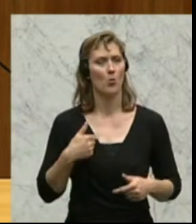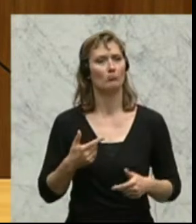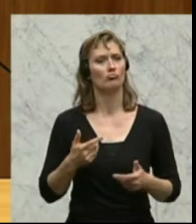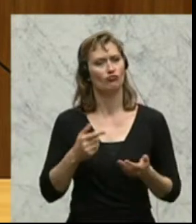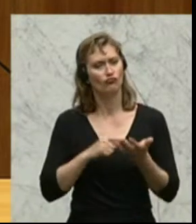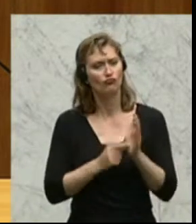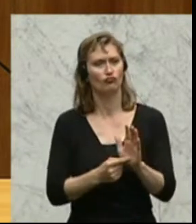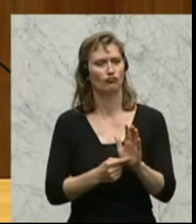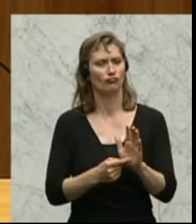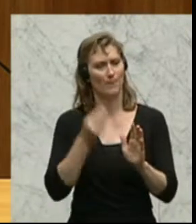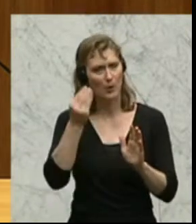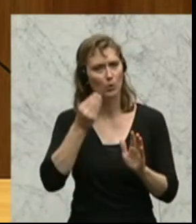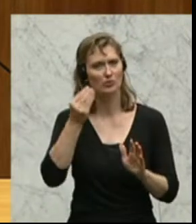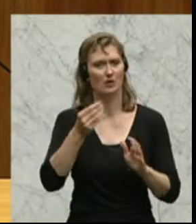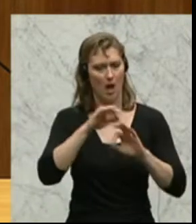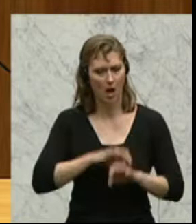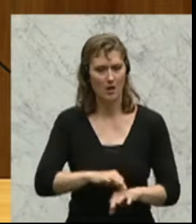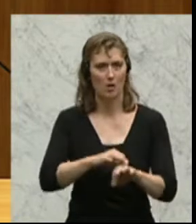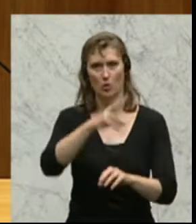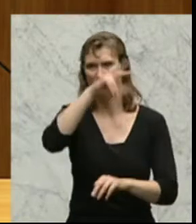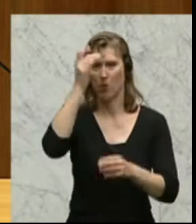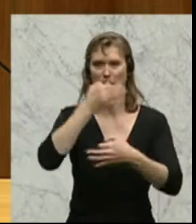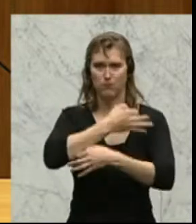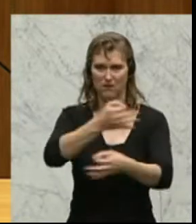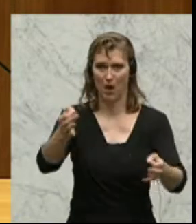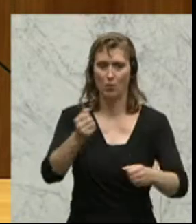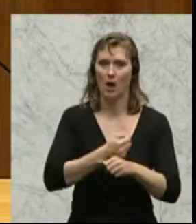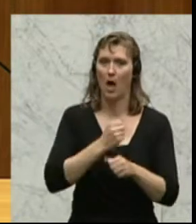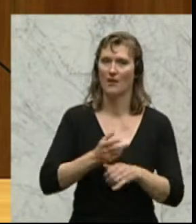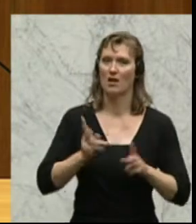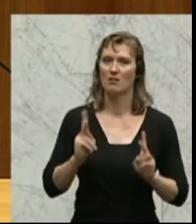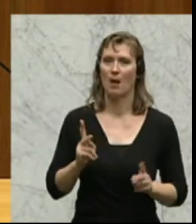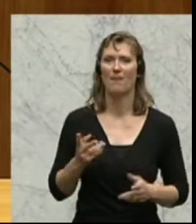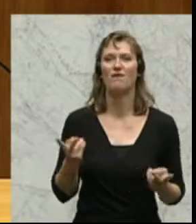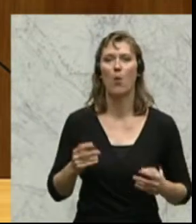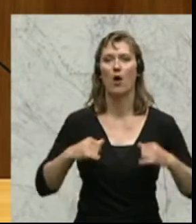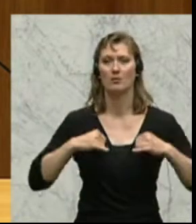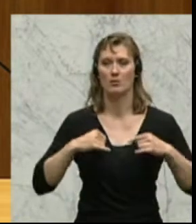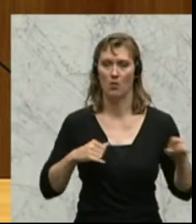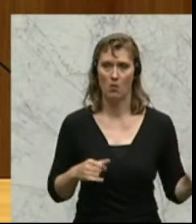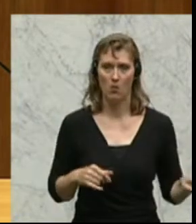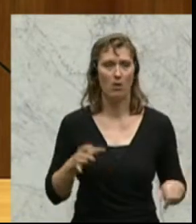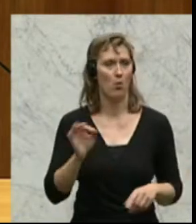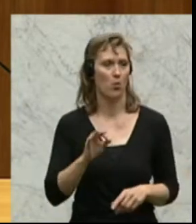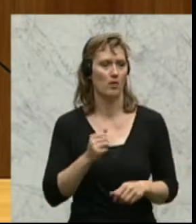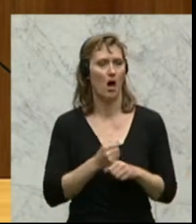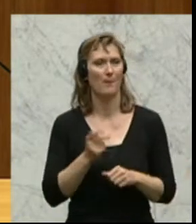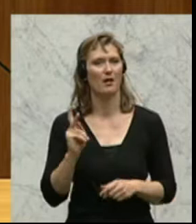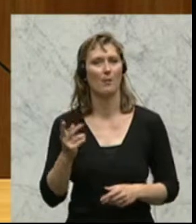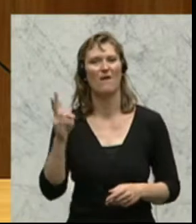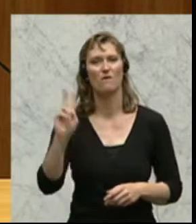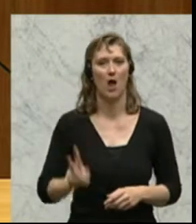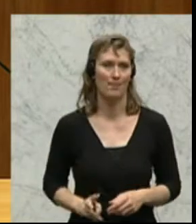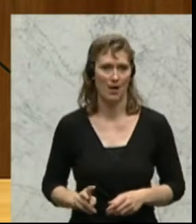die Einleitung einer Volksbefragung von der Arbeiterkammer Tirol bzw. Arbeiterkammer Vorarlberg.